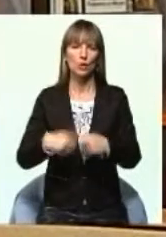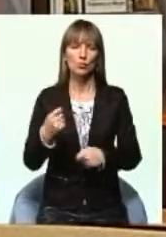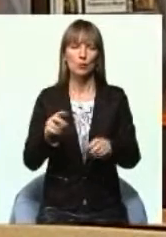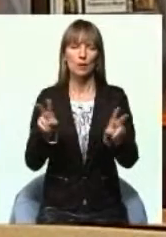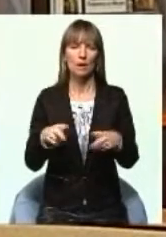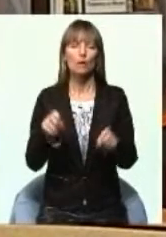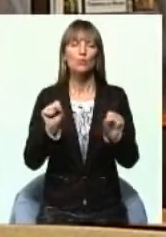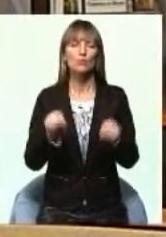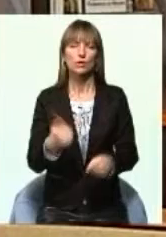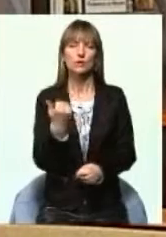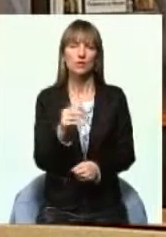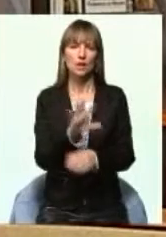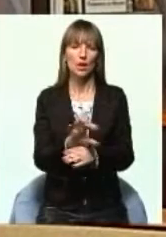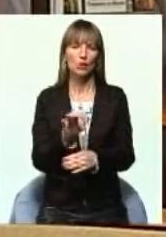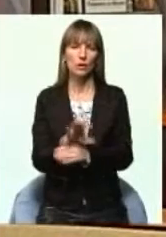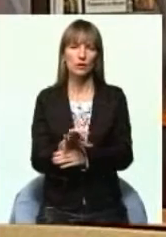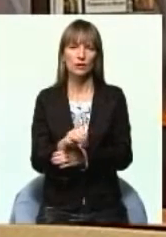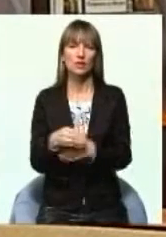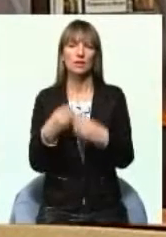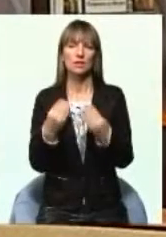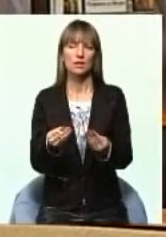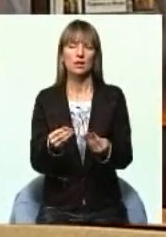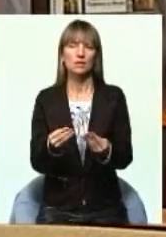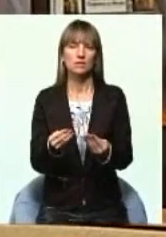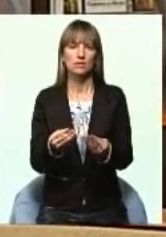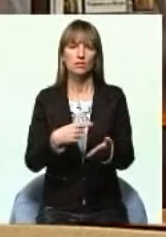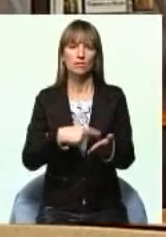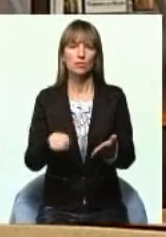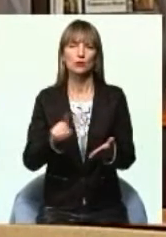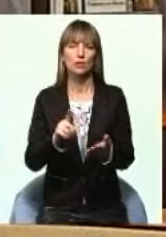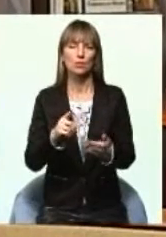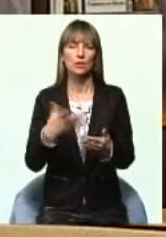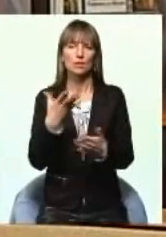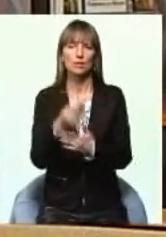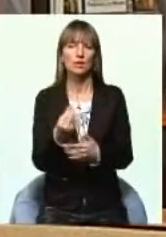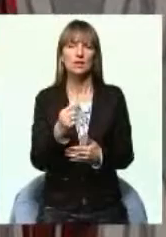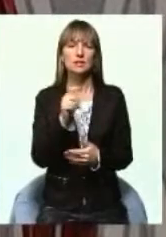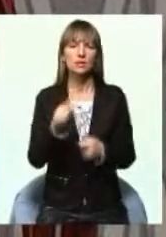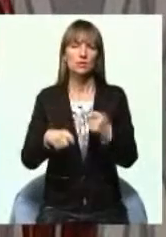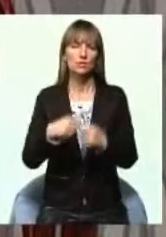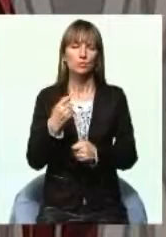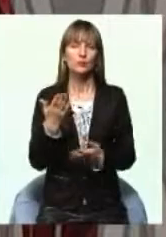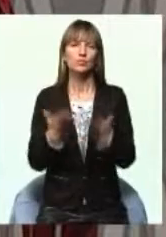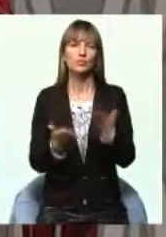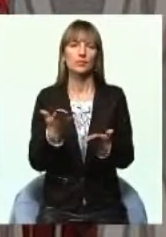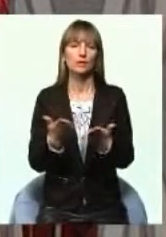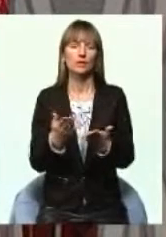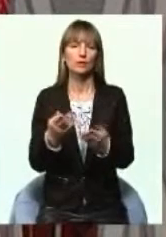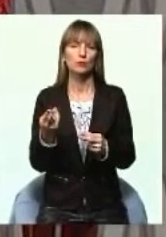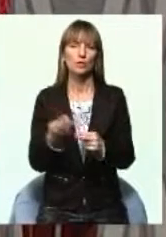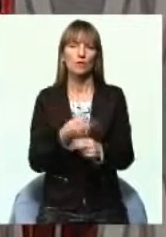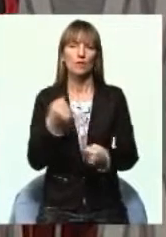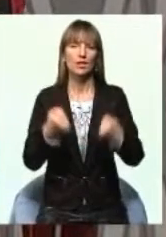правила? Вони можуть її посварити, дати випуску, щоб вона заплатила гроші за порушення. Або взагалі, напевно,